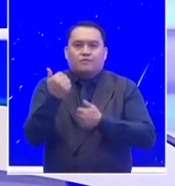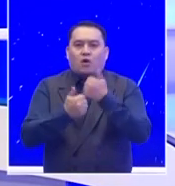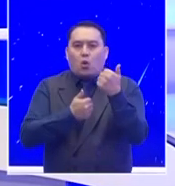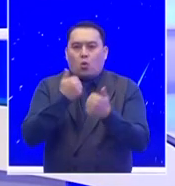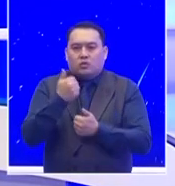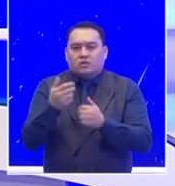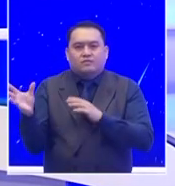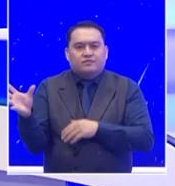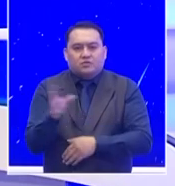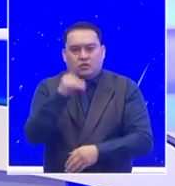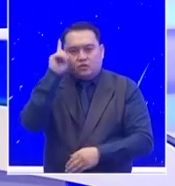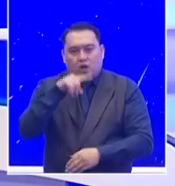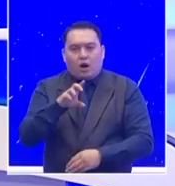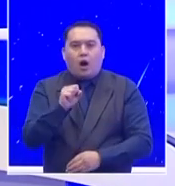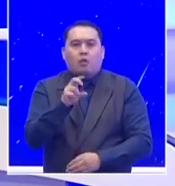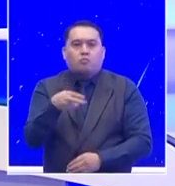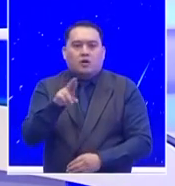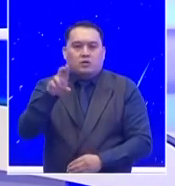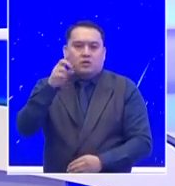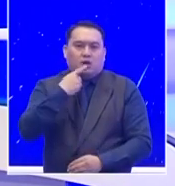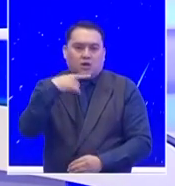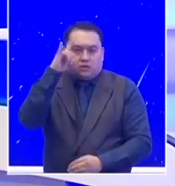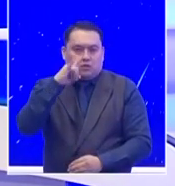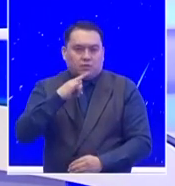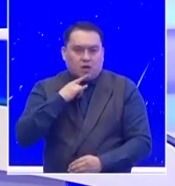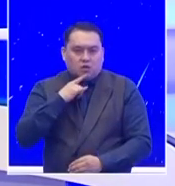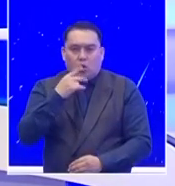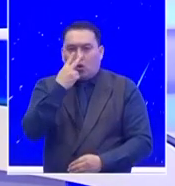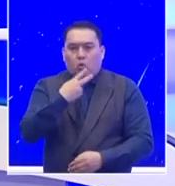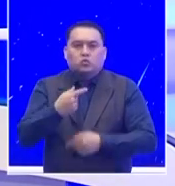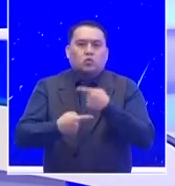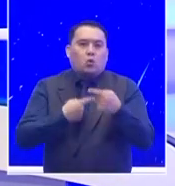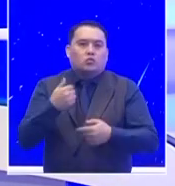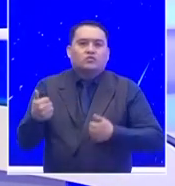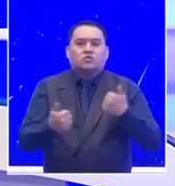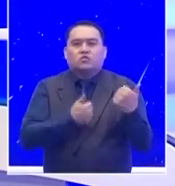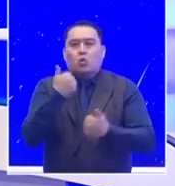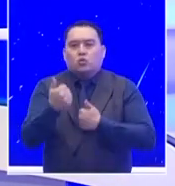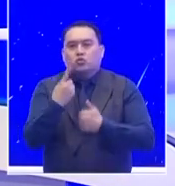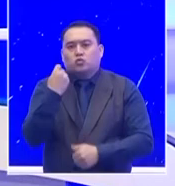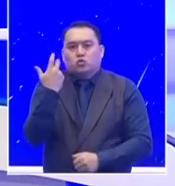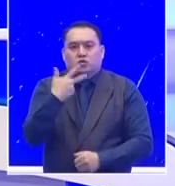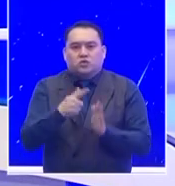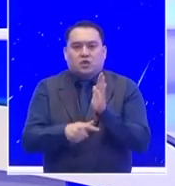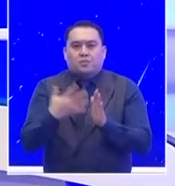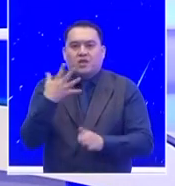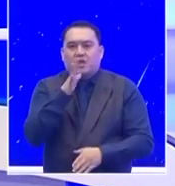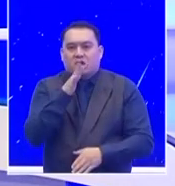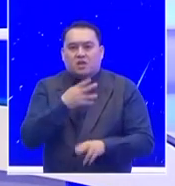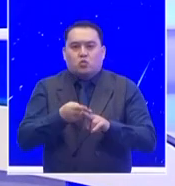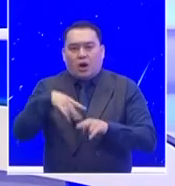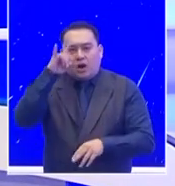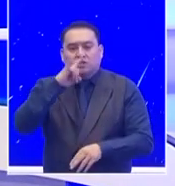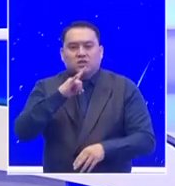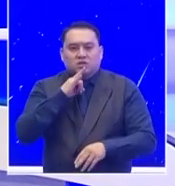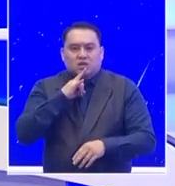прочитали наизусть произведения Абая на государственном языке. Традиционный конкурс чтецов, приуроченный к